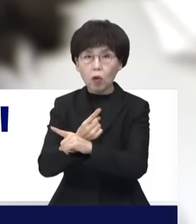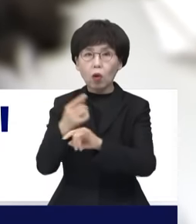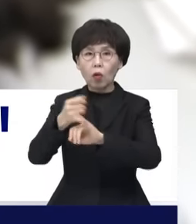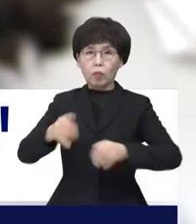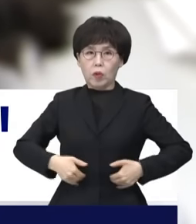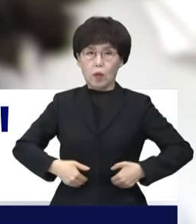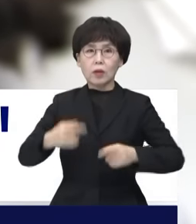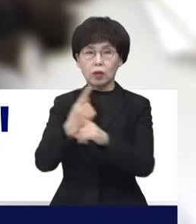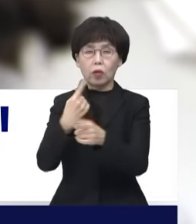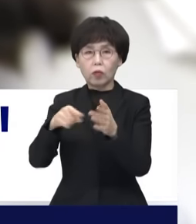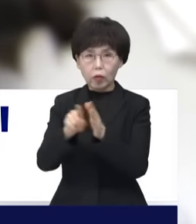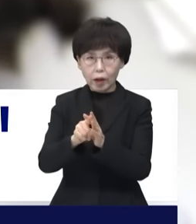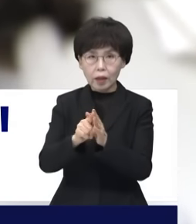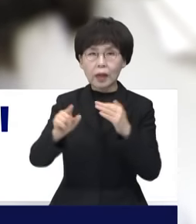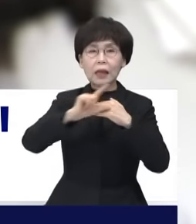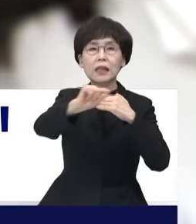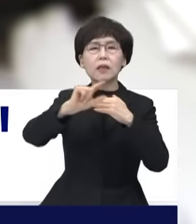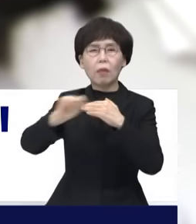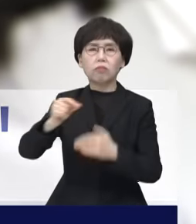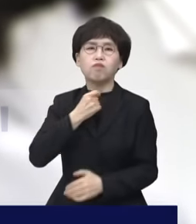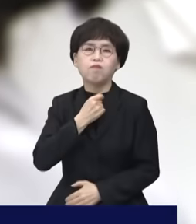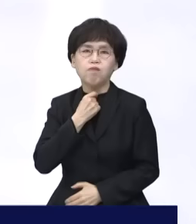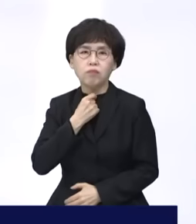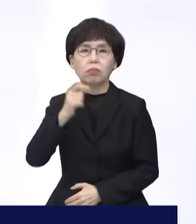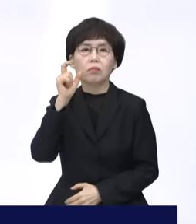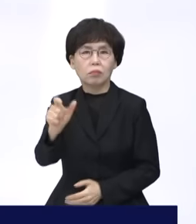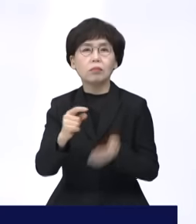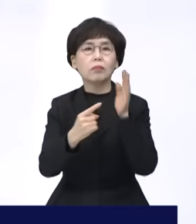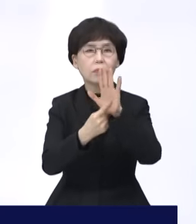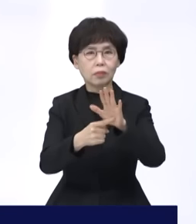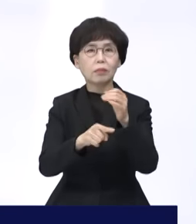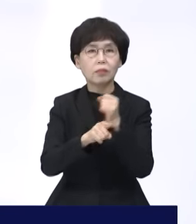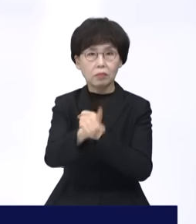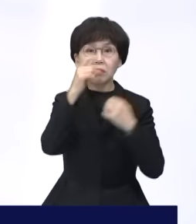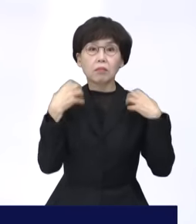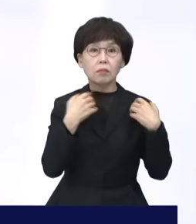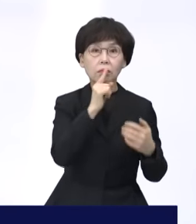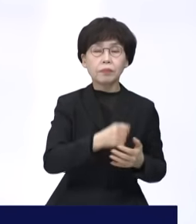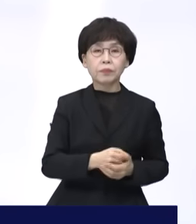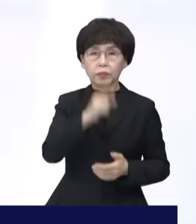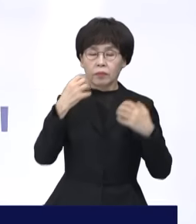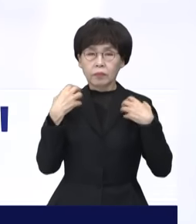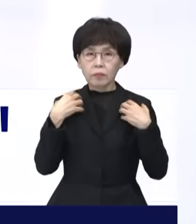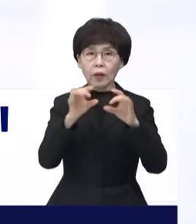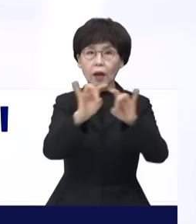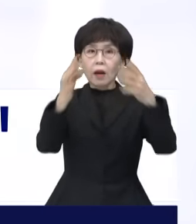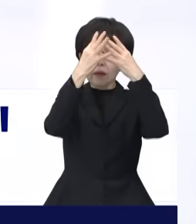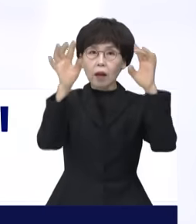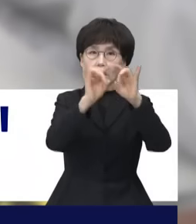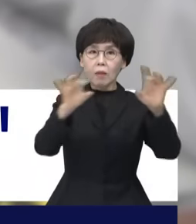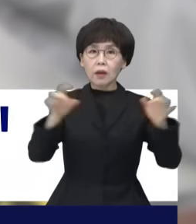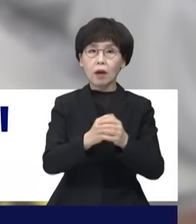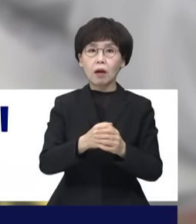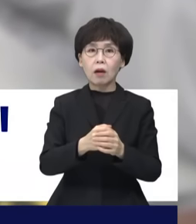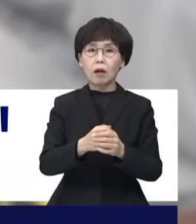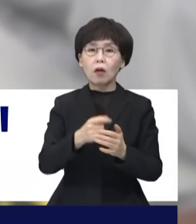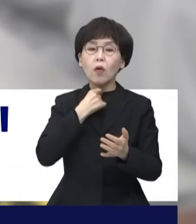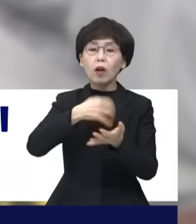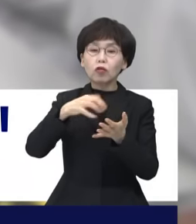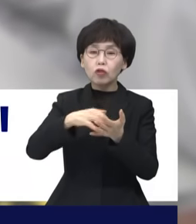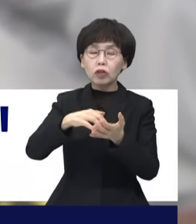위한 지역의 강력한 희망이 표출된 거라는 게 정부의 해석입니다. 정부는 각 대학의 재출 수요와